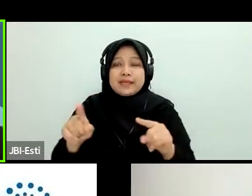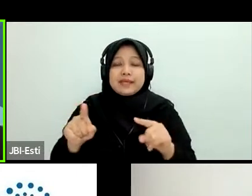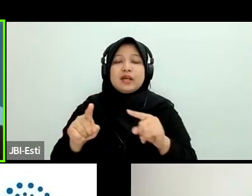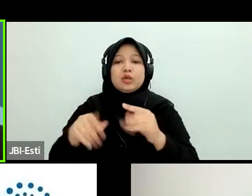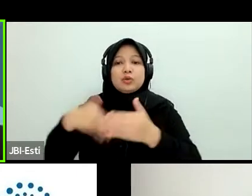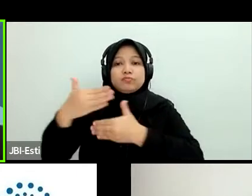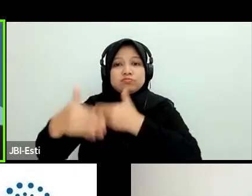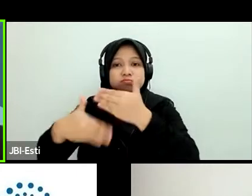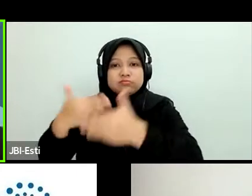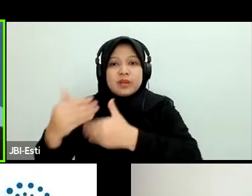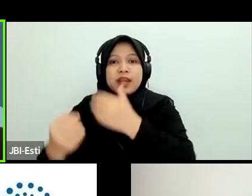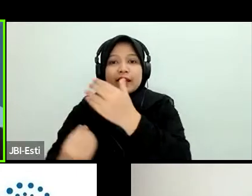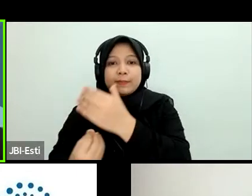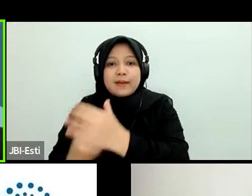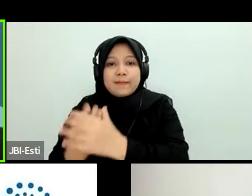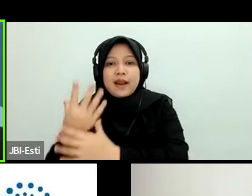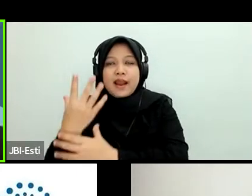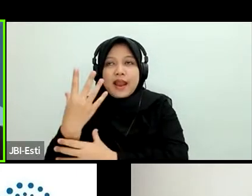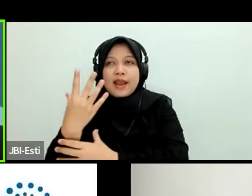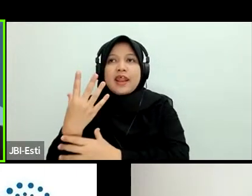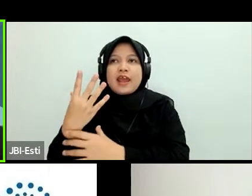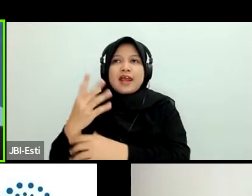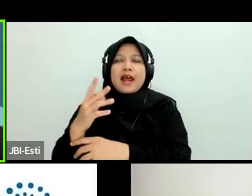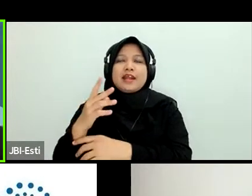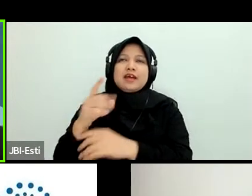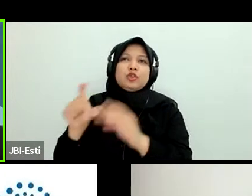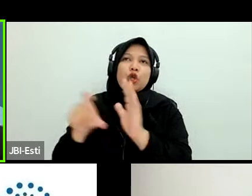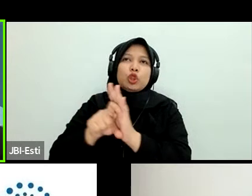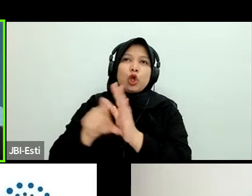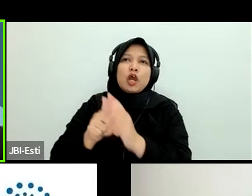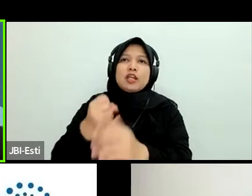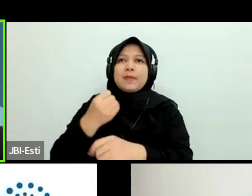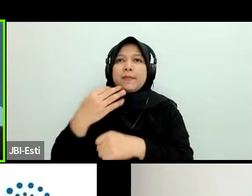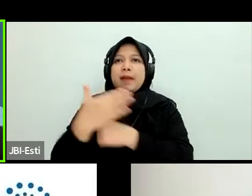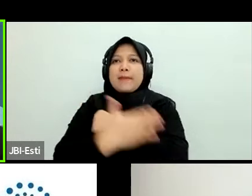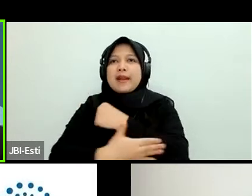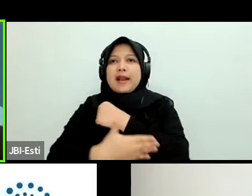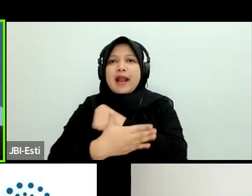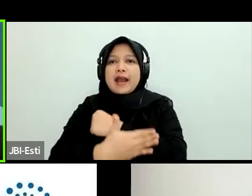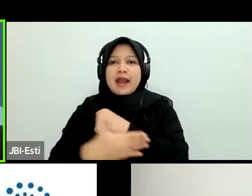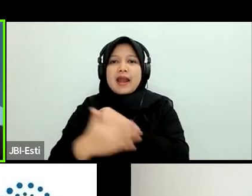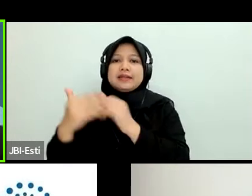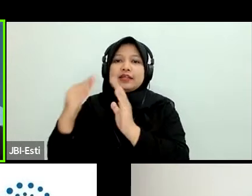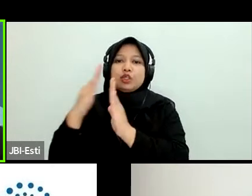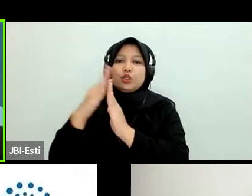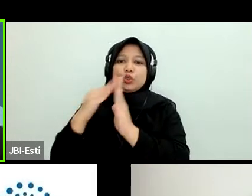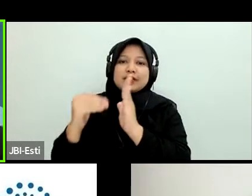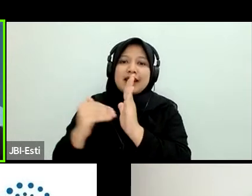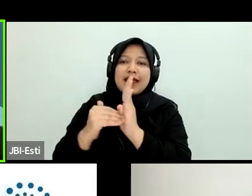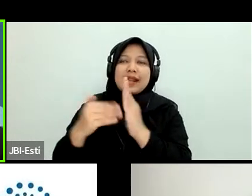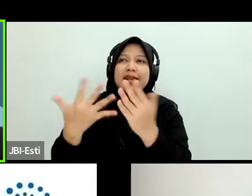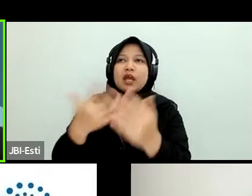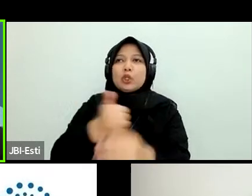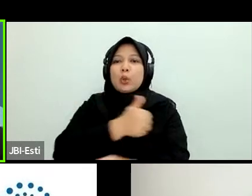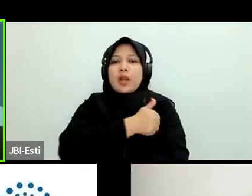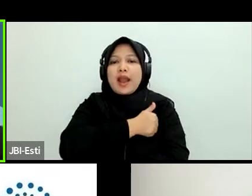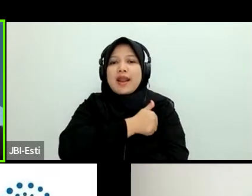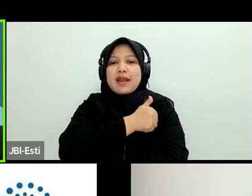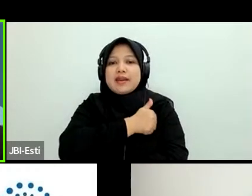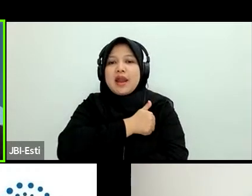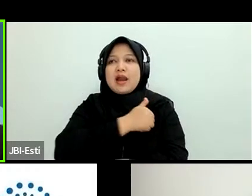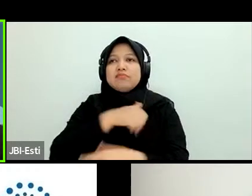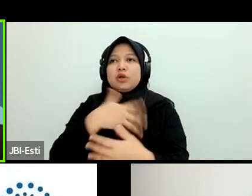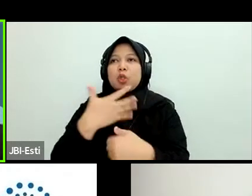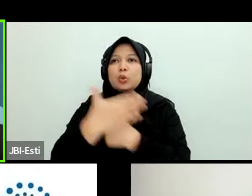banyak negara juga sekarang kita gaya di New Zealand atau di Kanada atau di beberapa tempat